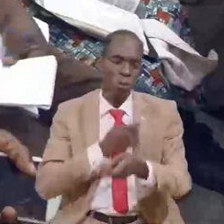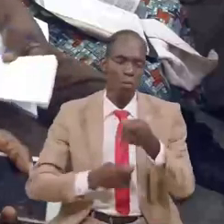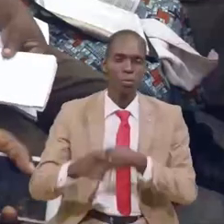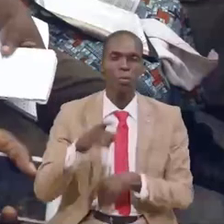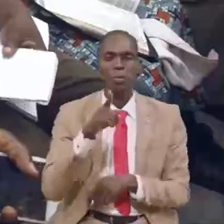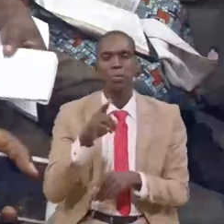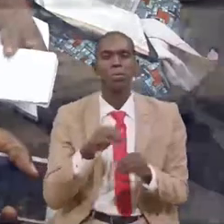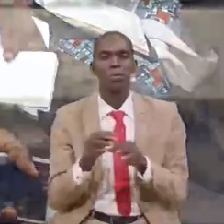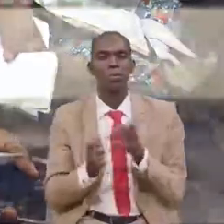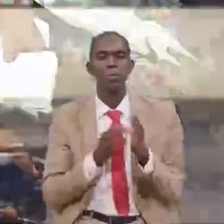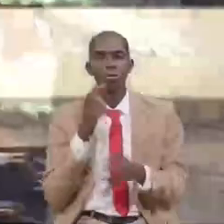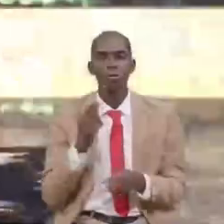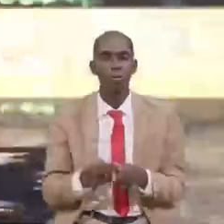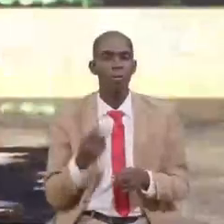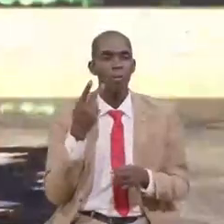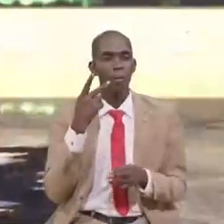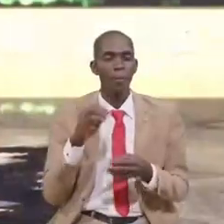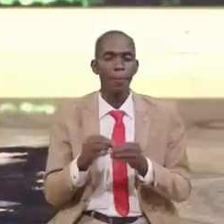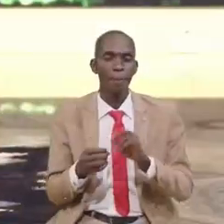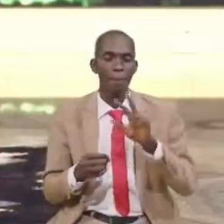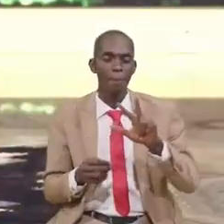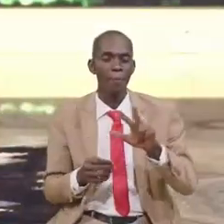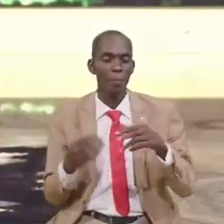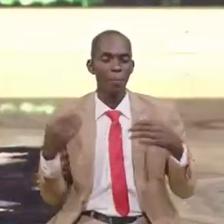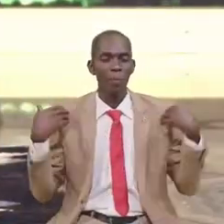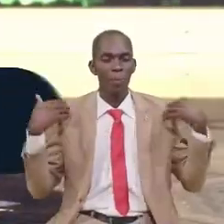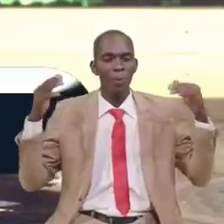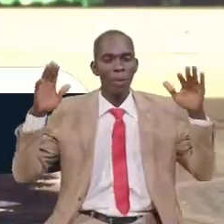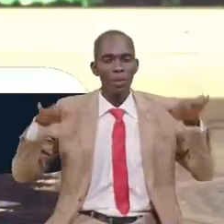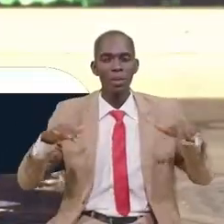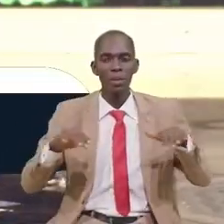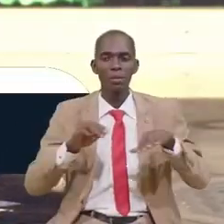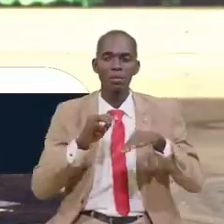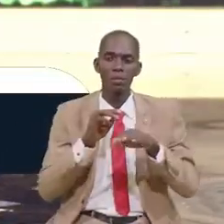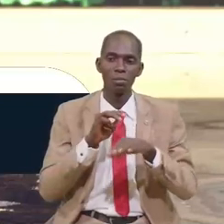votre place. Trois ici, le ministère de l'ange